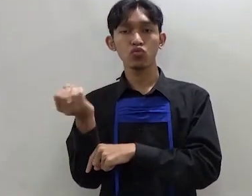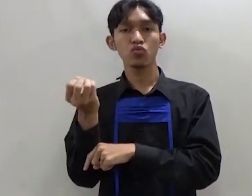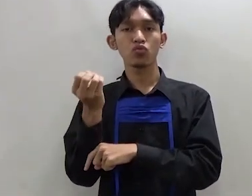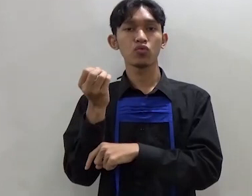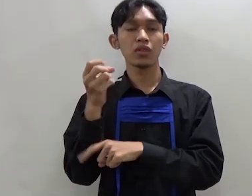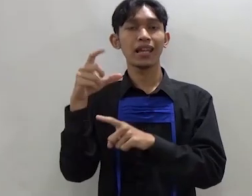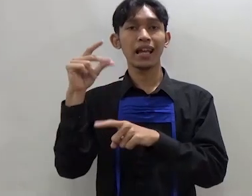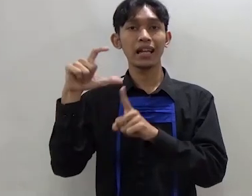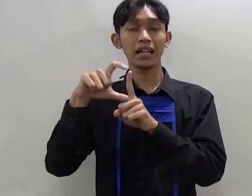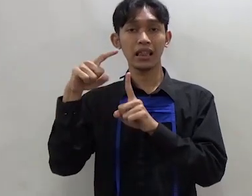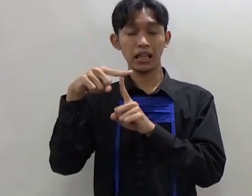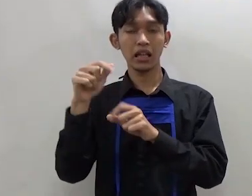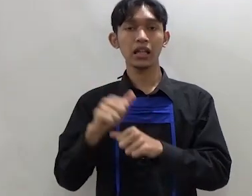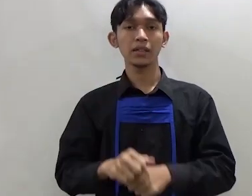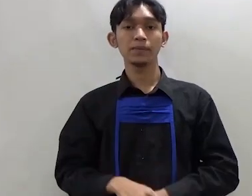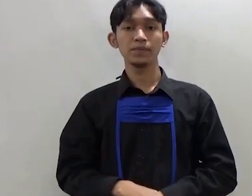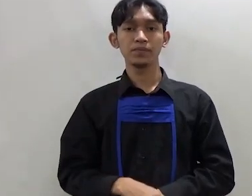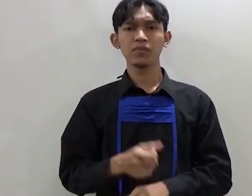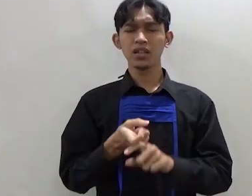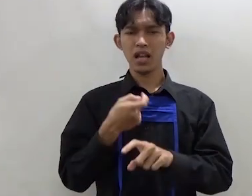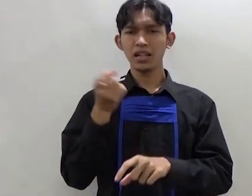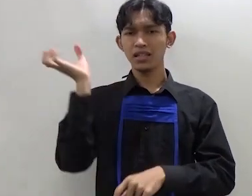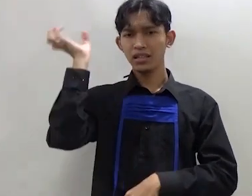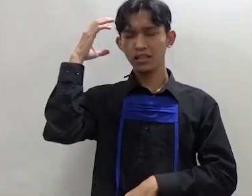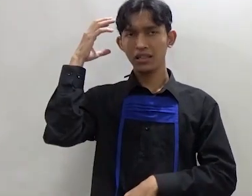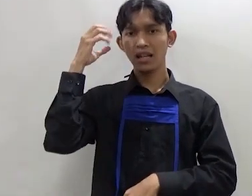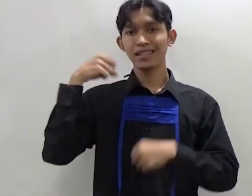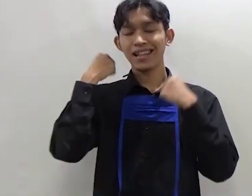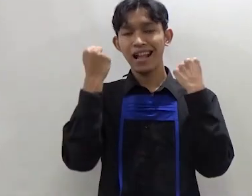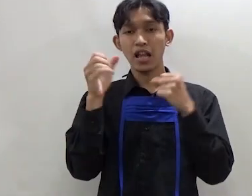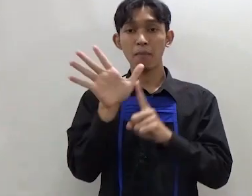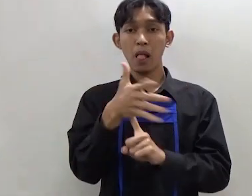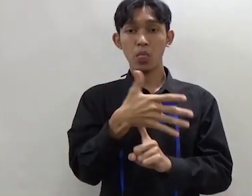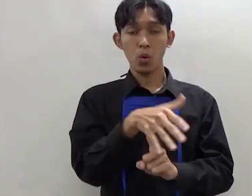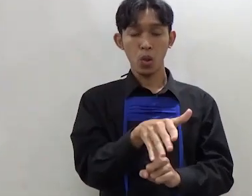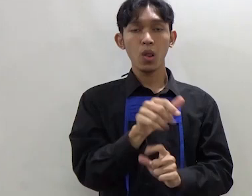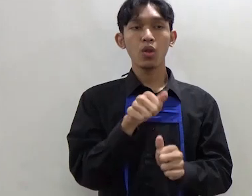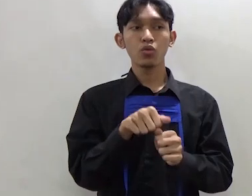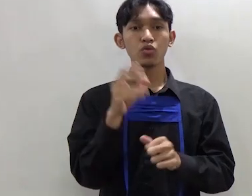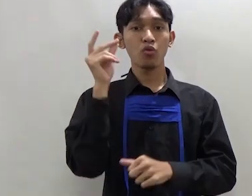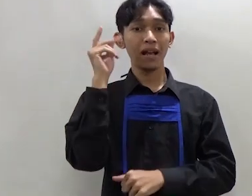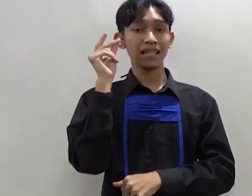bersama Gubernur Daerah Istimewa Yogyakarta dan Wakil Gubernur Daerah Istimewa Yogyakarta.